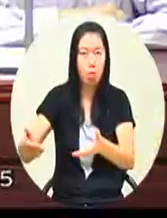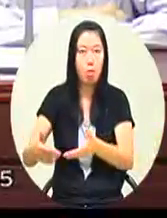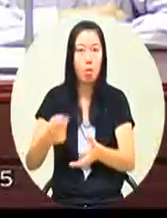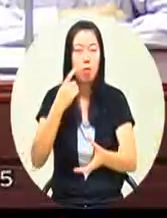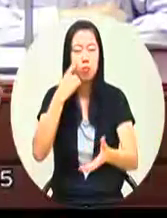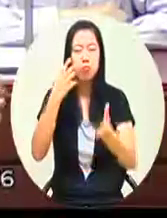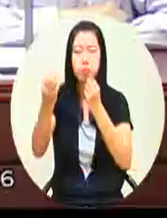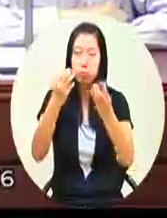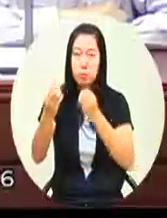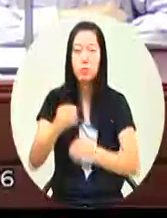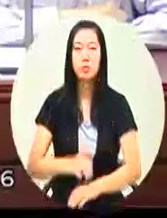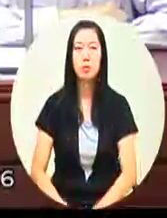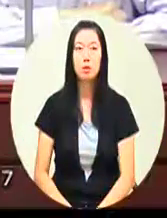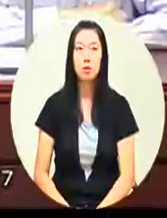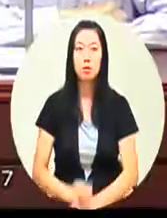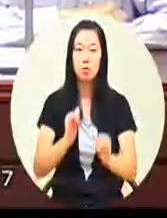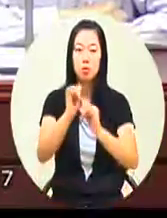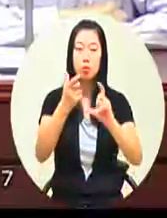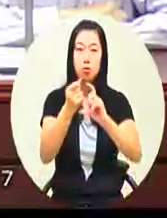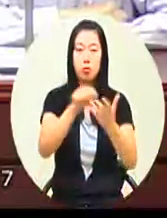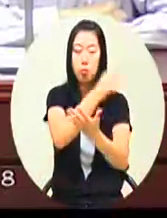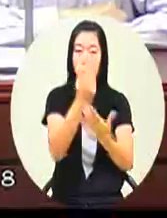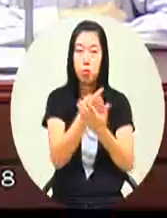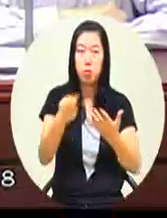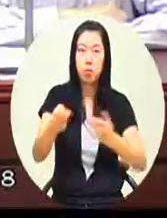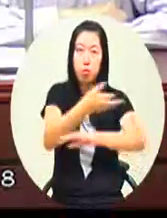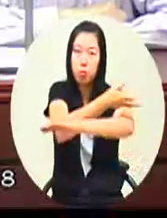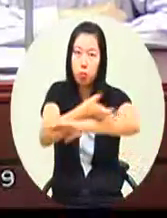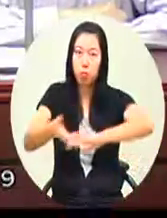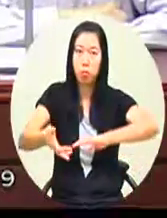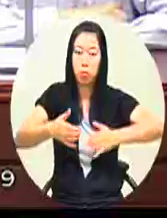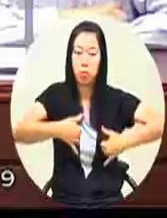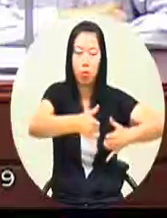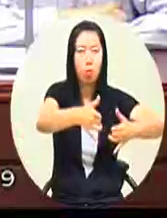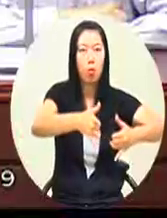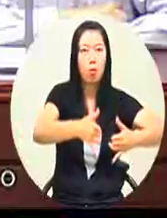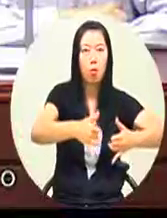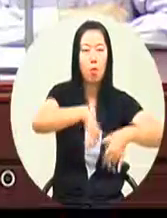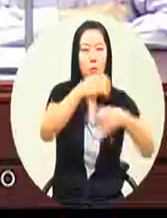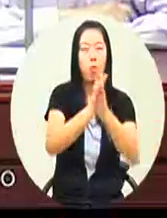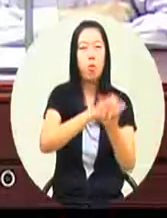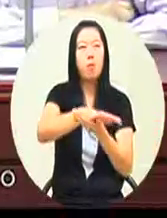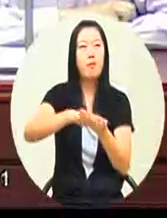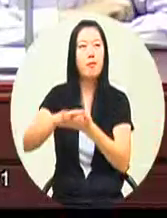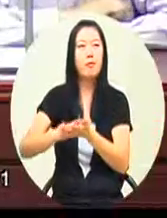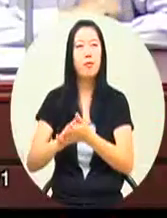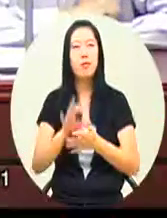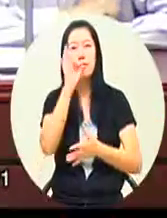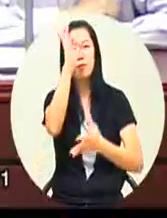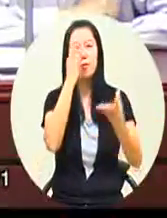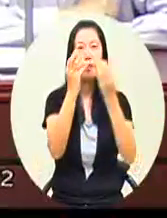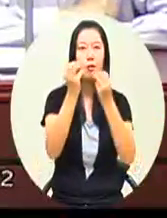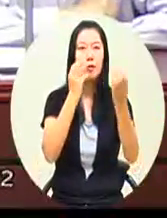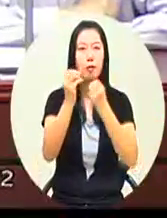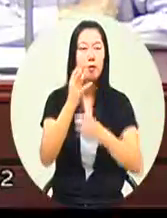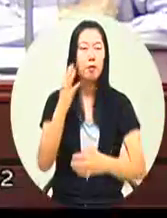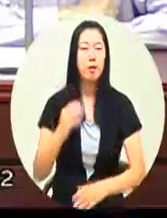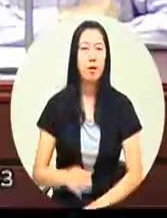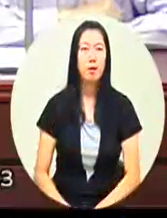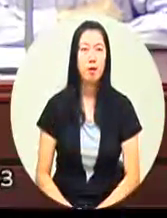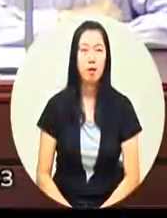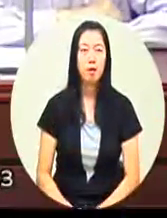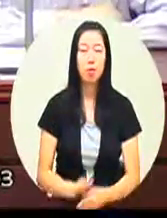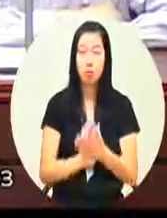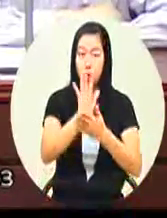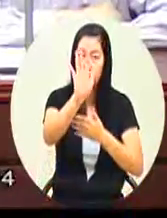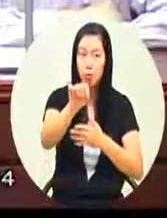以规个咱的社区，甲伊的河道的范围吼，规个拢甲做位看无介清楚啦。所以后壁部分，阮有